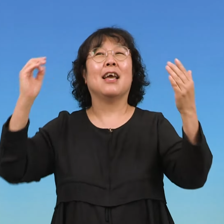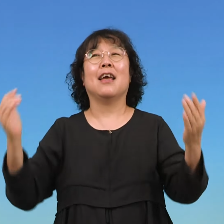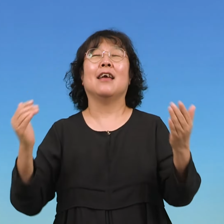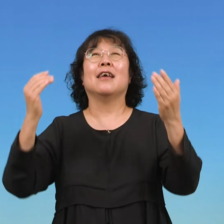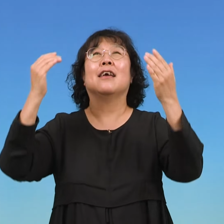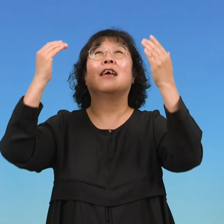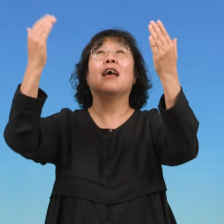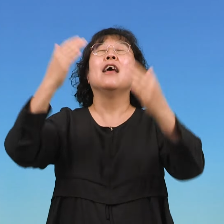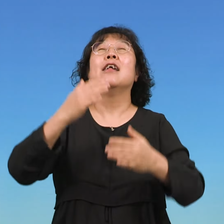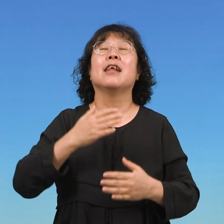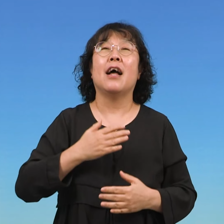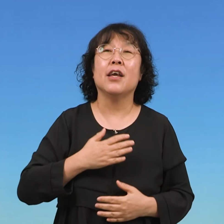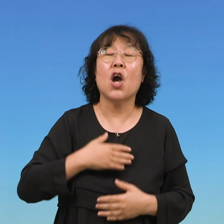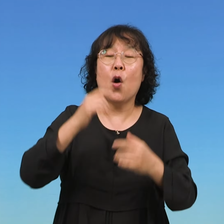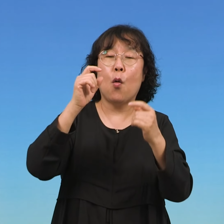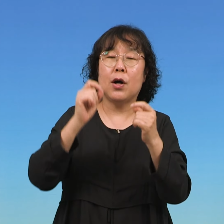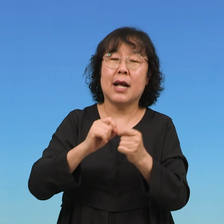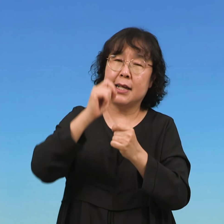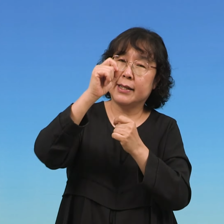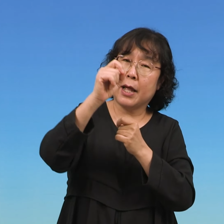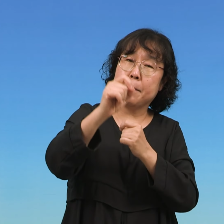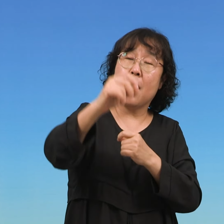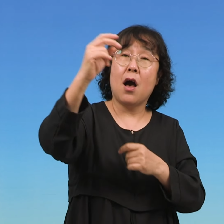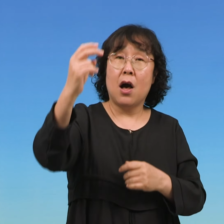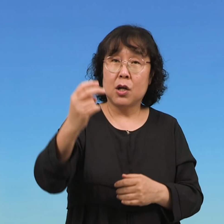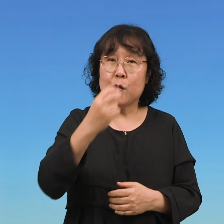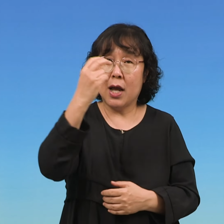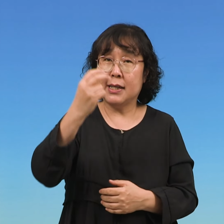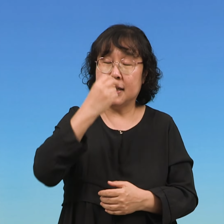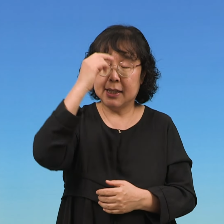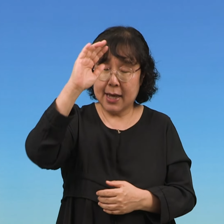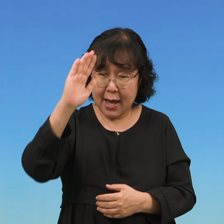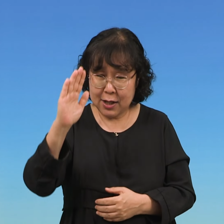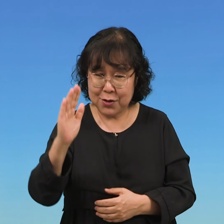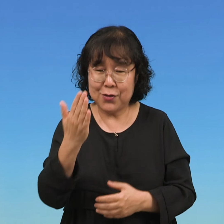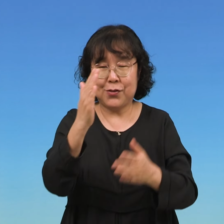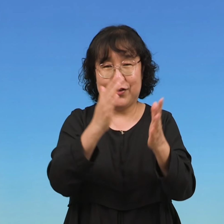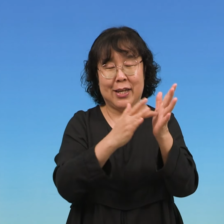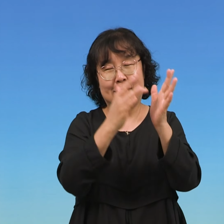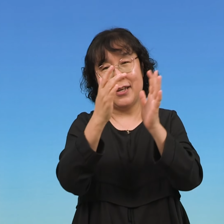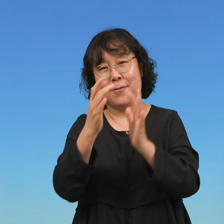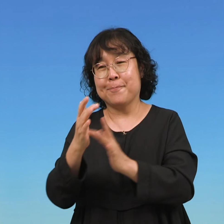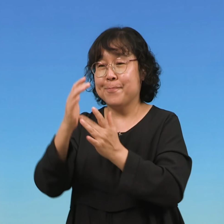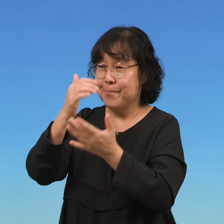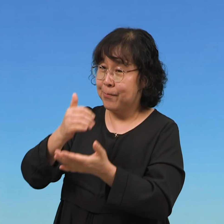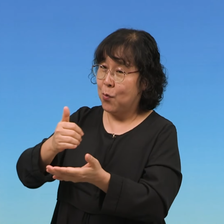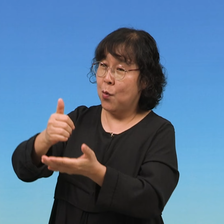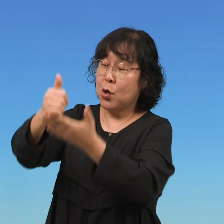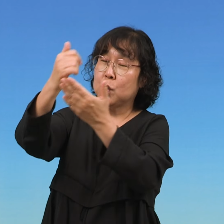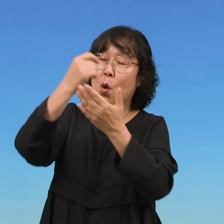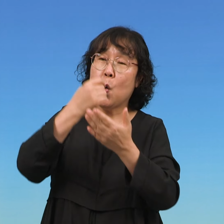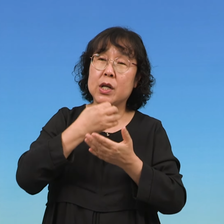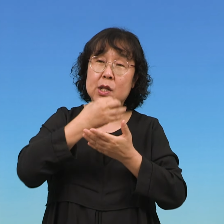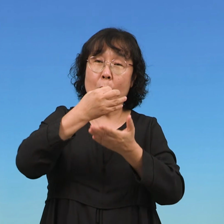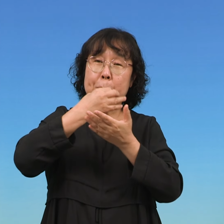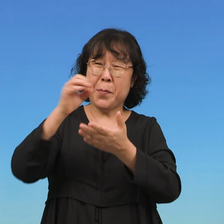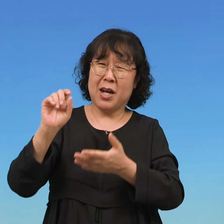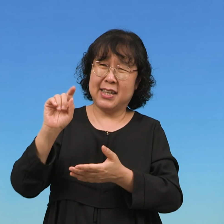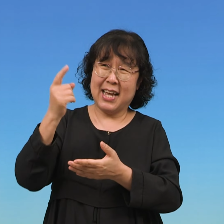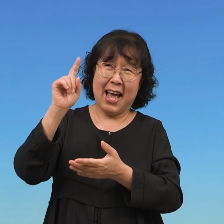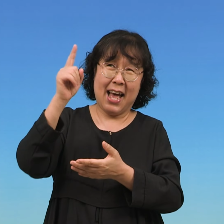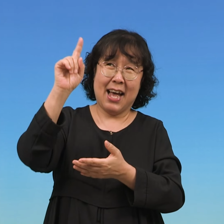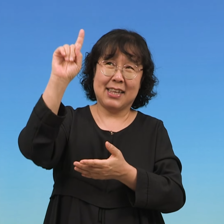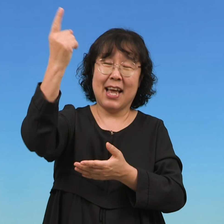주를 찬양해 나의 영원한 생명 되신 예수님 되신 예수 목소리 높여